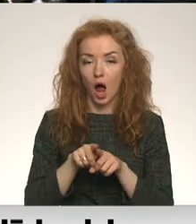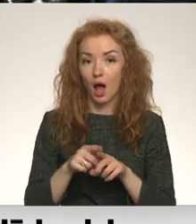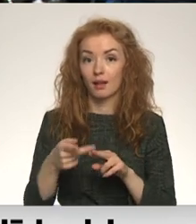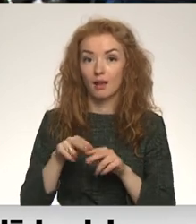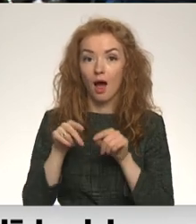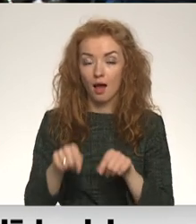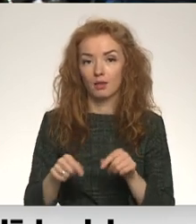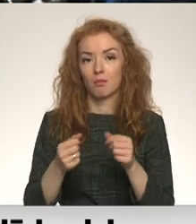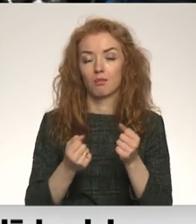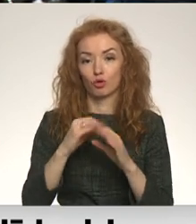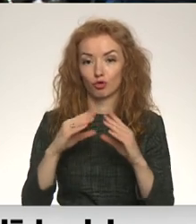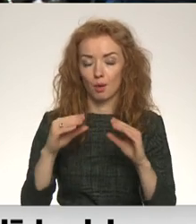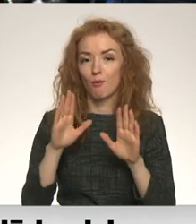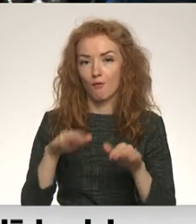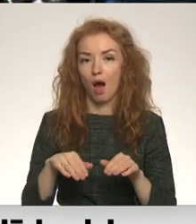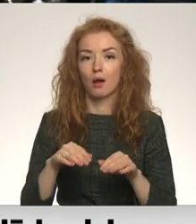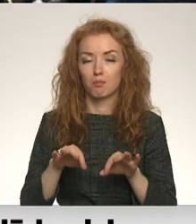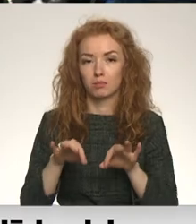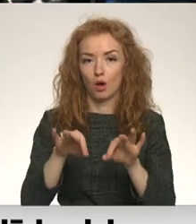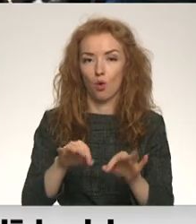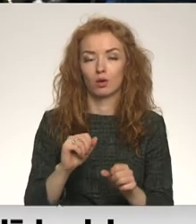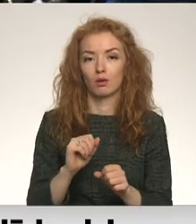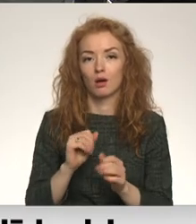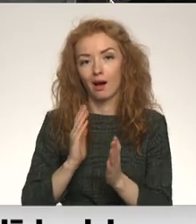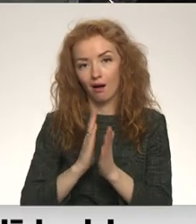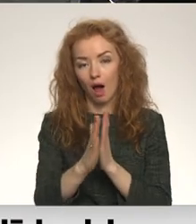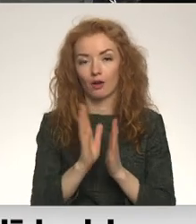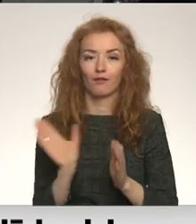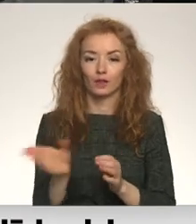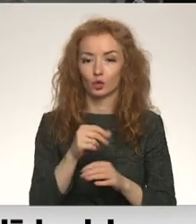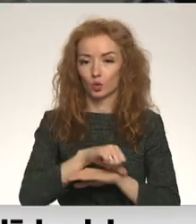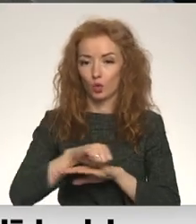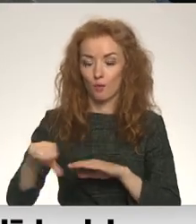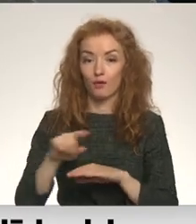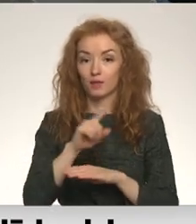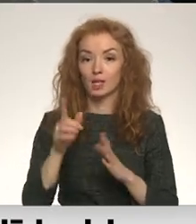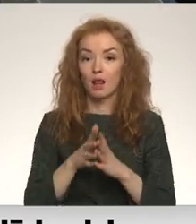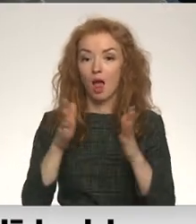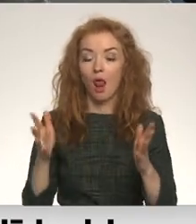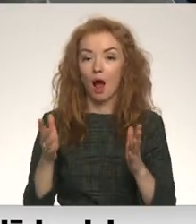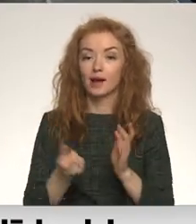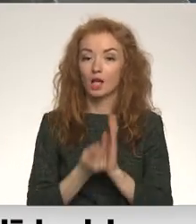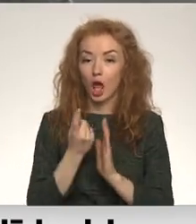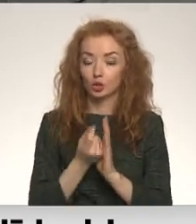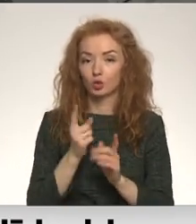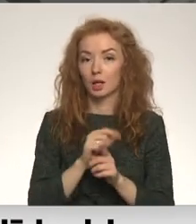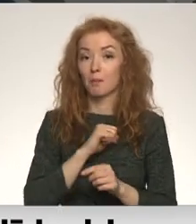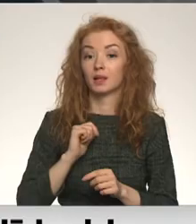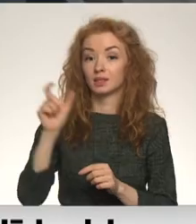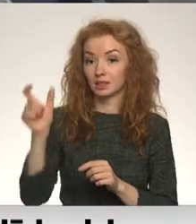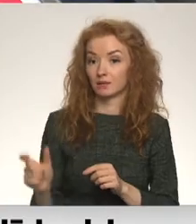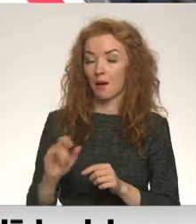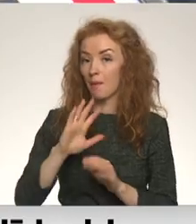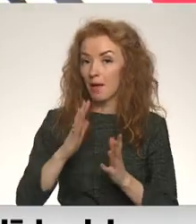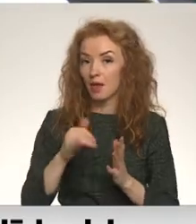šādiem transporta līdzekļiem varēs pārvietoties gar visu robežu. Lielākais resurs vienmēr bijis cilvēks, bet ja viņam